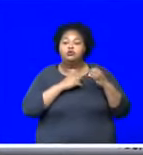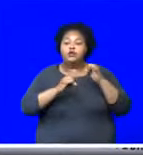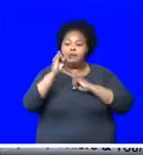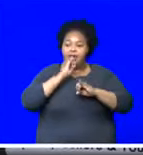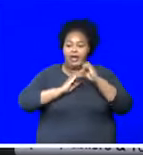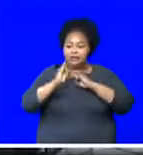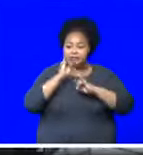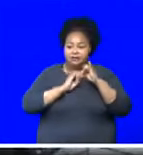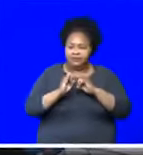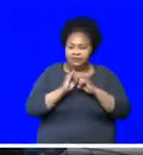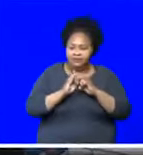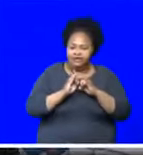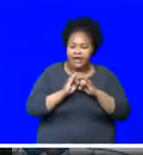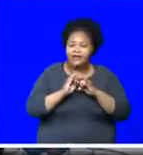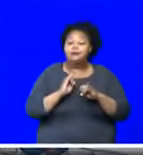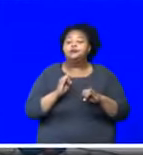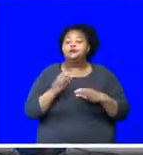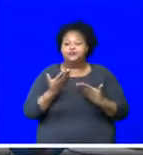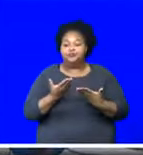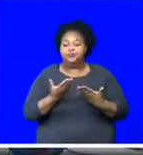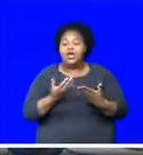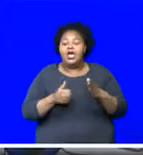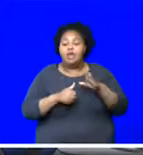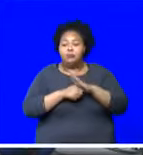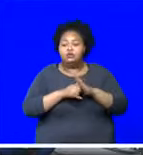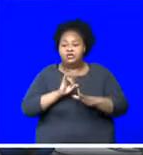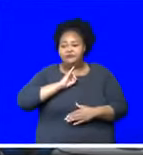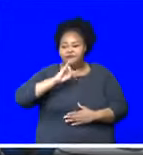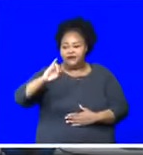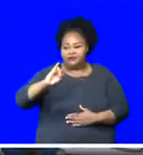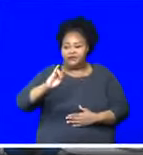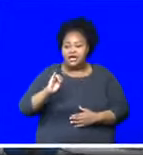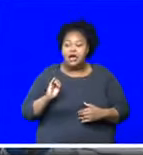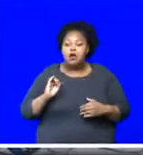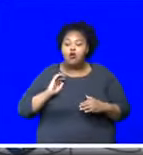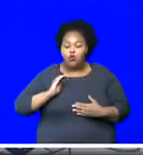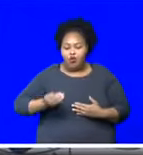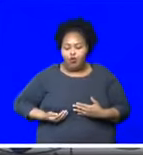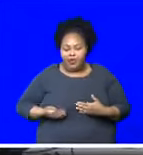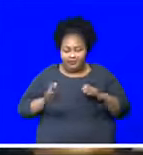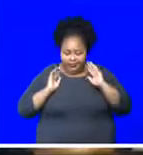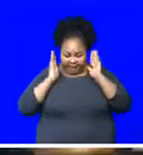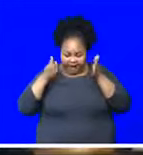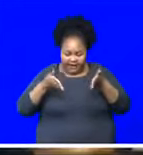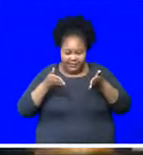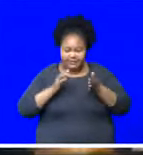umsakade Eswatini TV kutemidlalo, ngilinda Dlamini kanze umbiko uhlanganise ngufabrice Msonera. Imbabane.